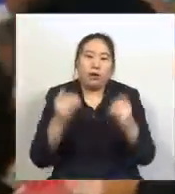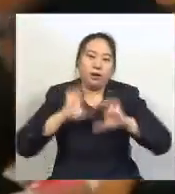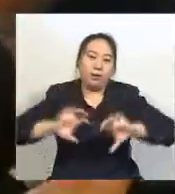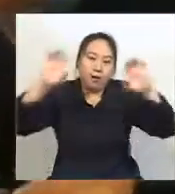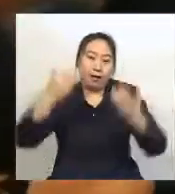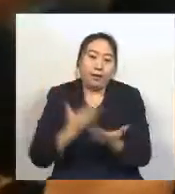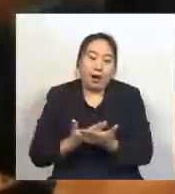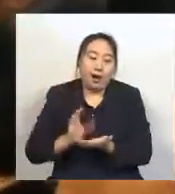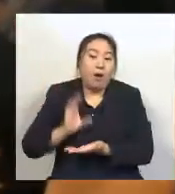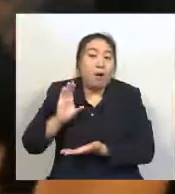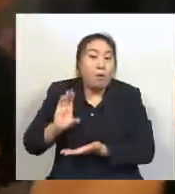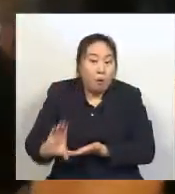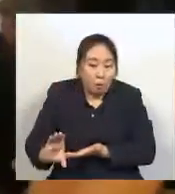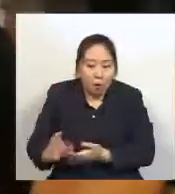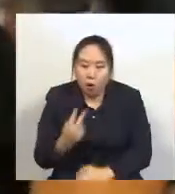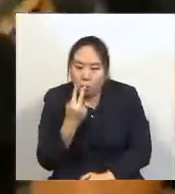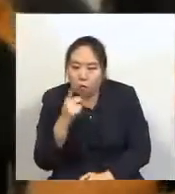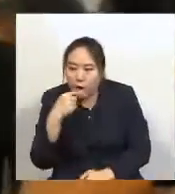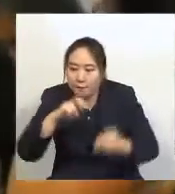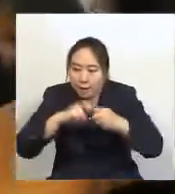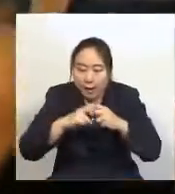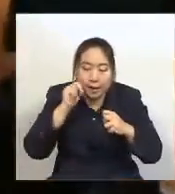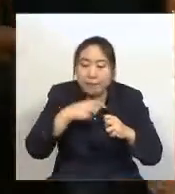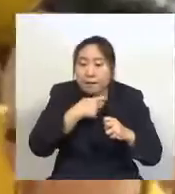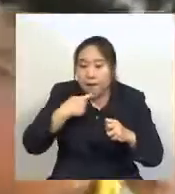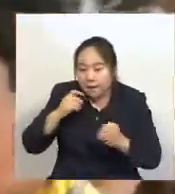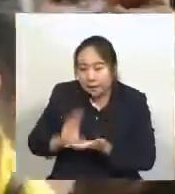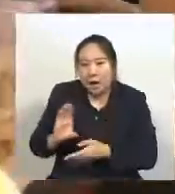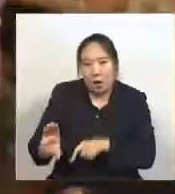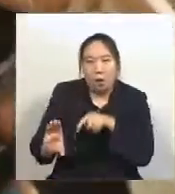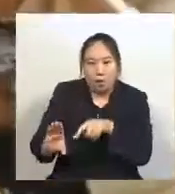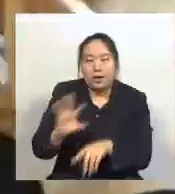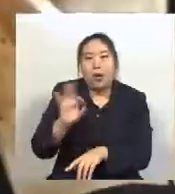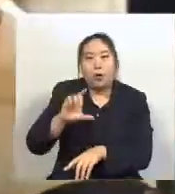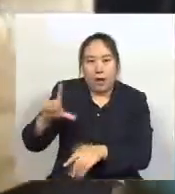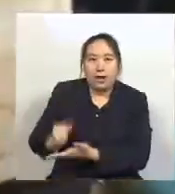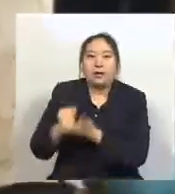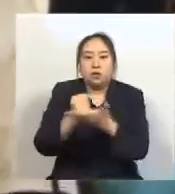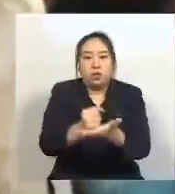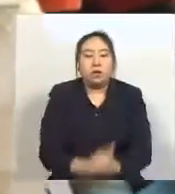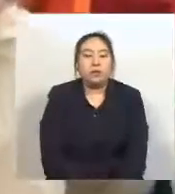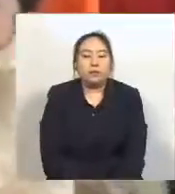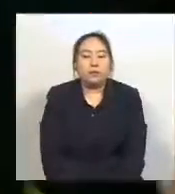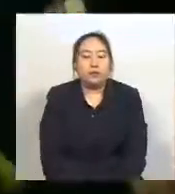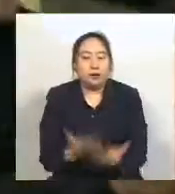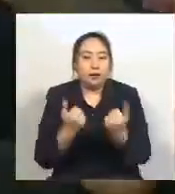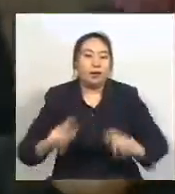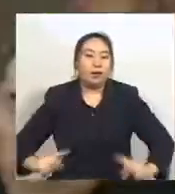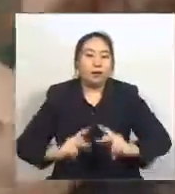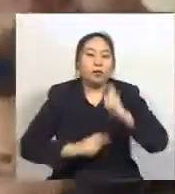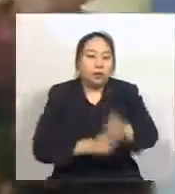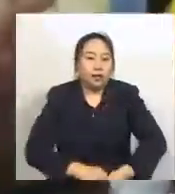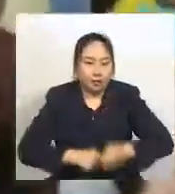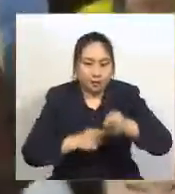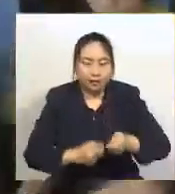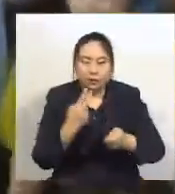งบเพื่อเยียวยาเกษตรกรที่ประสบปัญหาภัยแล้งแล้ว900ล้านบาทในส่วนของกระทรวงเกษตรและสหกรณ์ก็